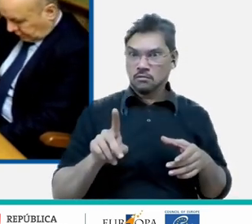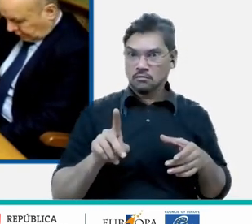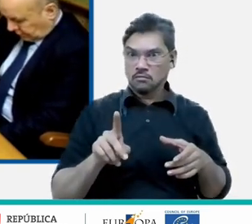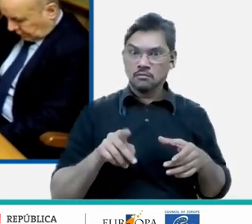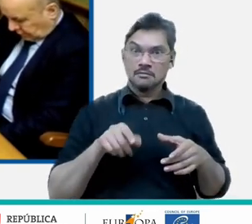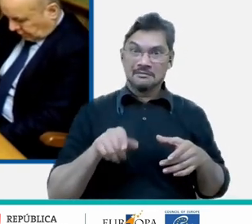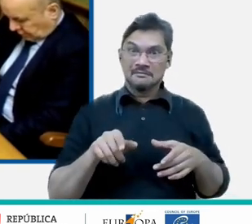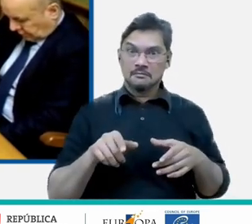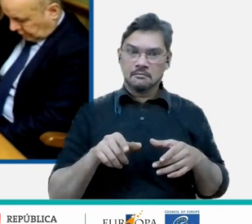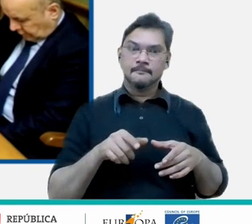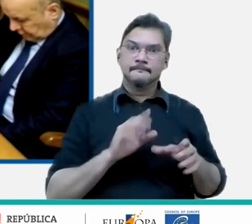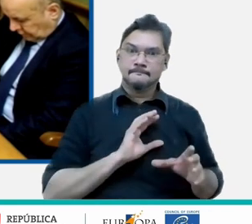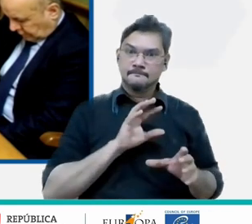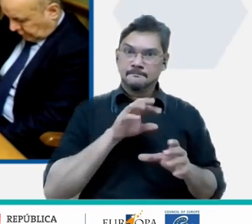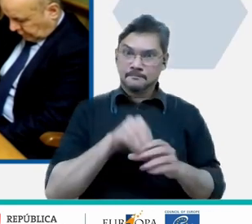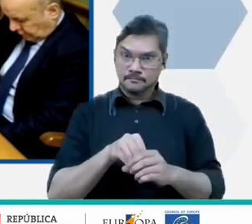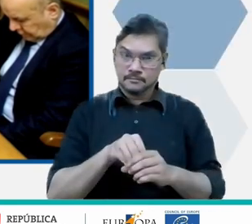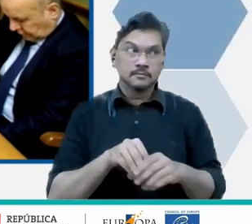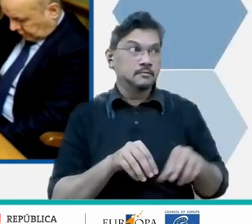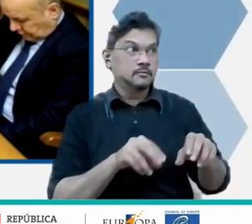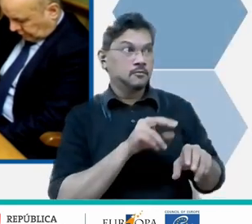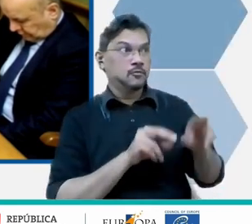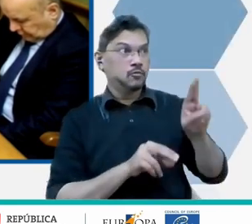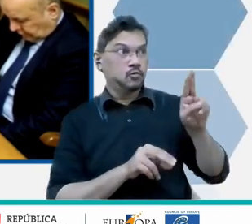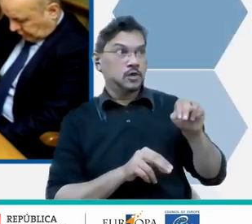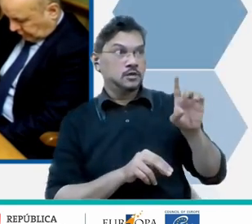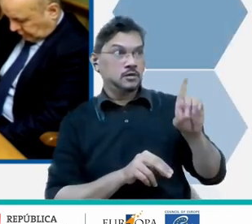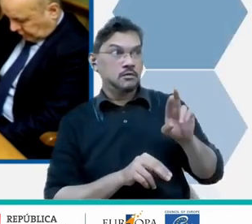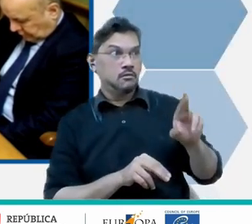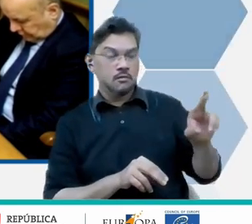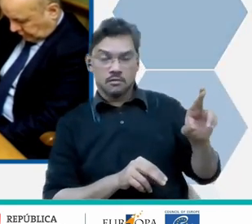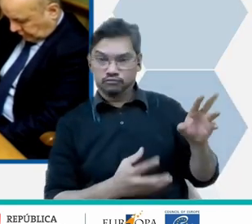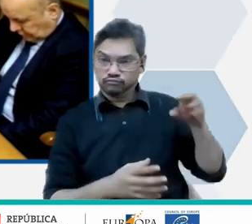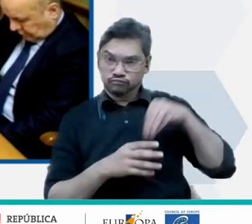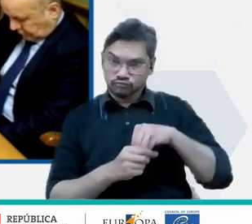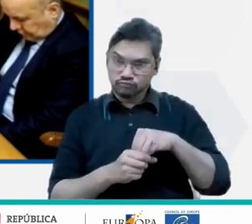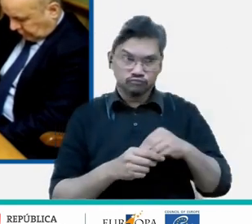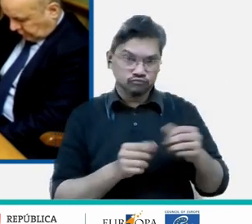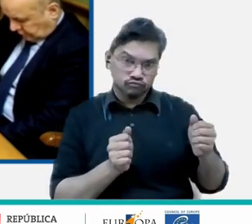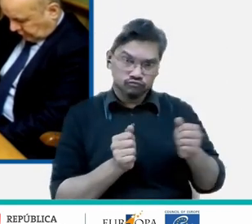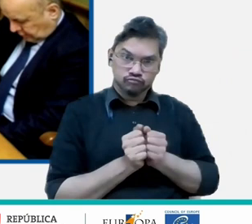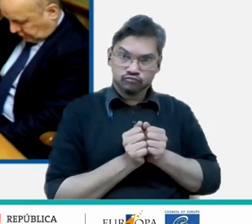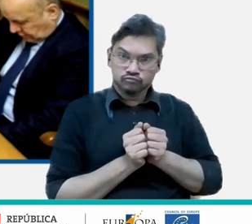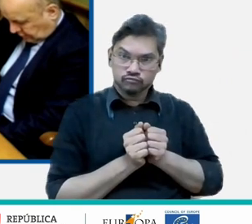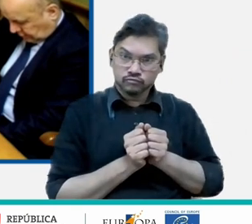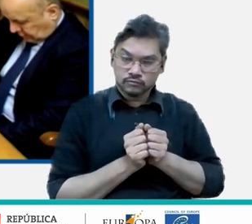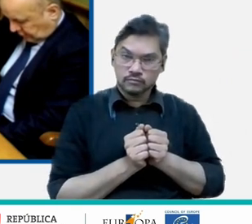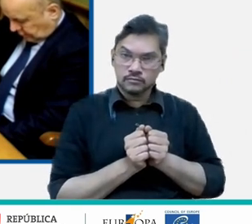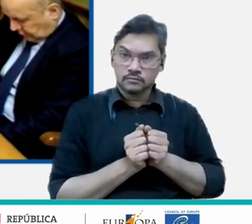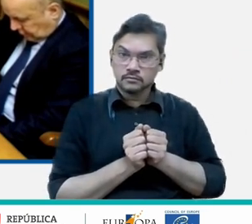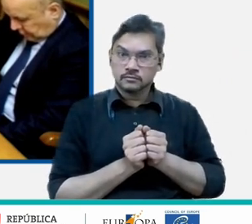по снижению риска бедствий организовали первые семинары для обсуждения и проведения